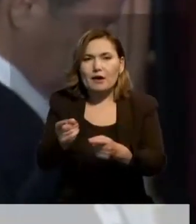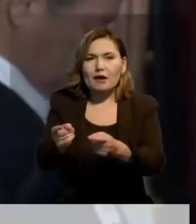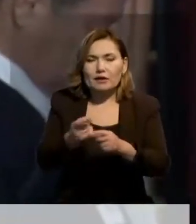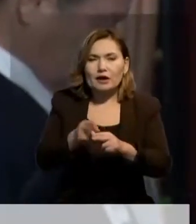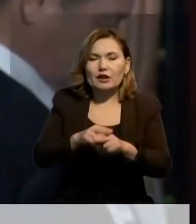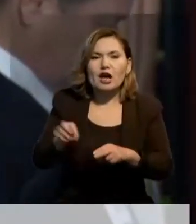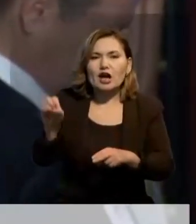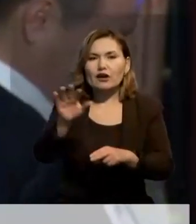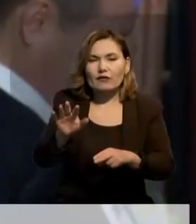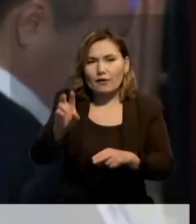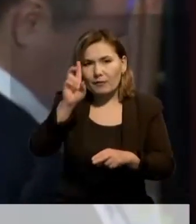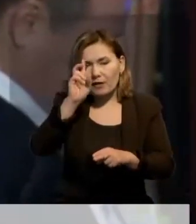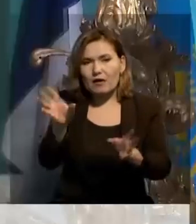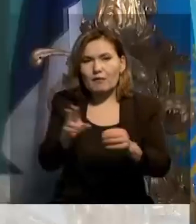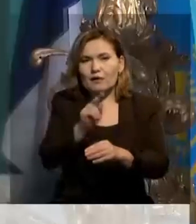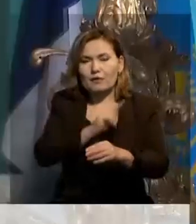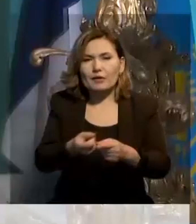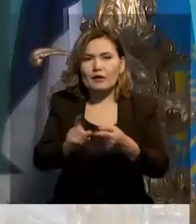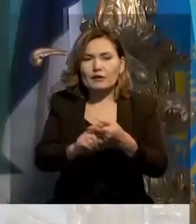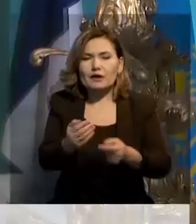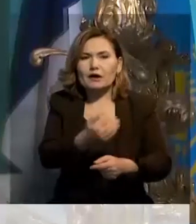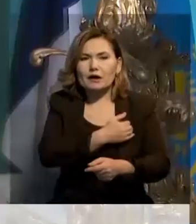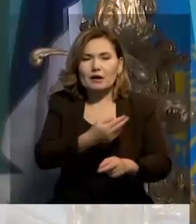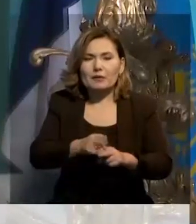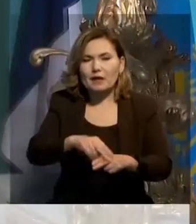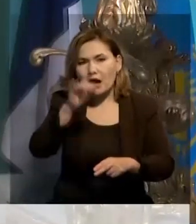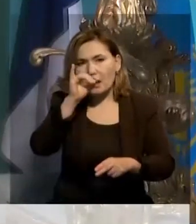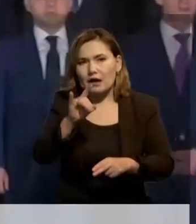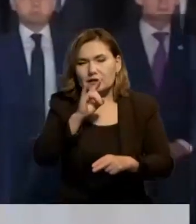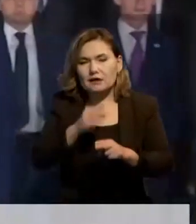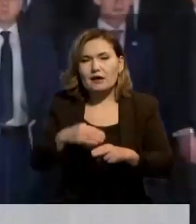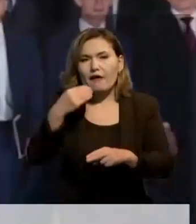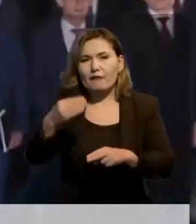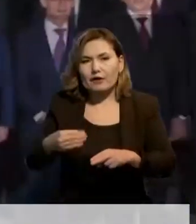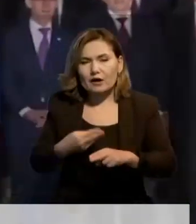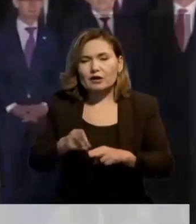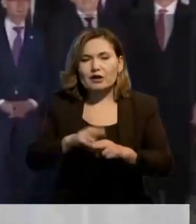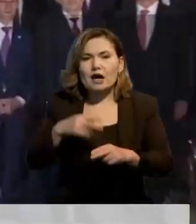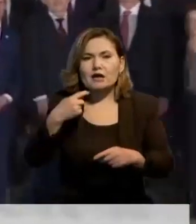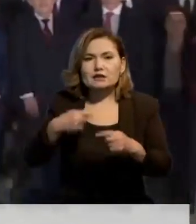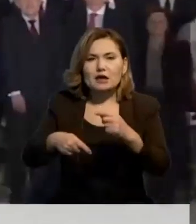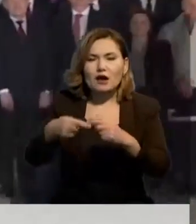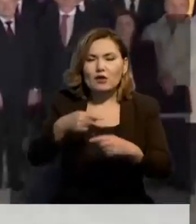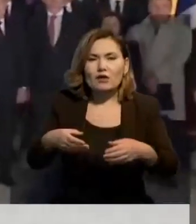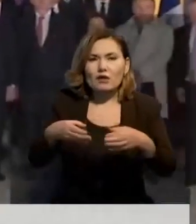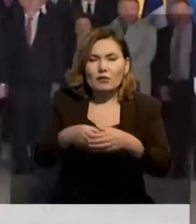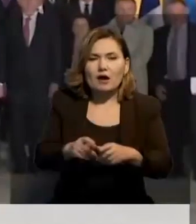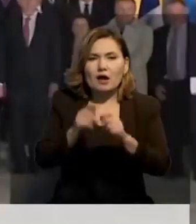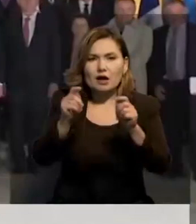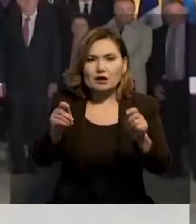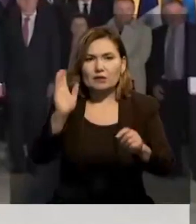құрлықтағы жетекшелмен байланысты дамыту. Осы мақсатта Қазақстанда Францияның сауда өкілдігін құру ұсынылды.